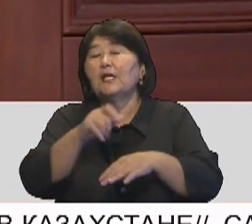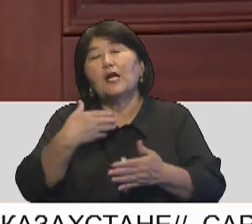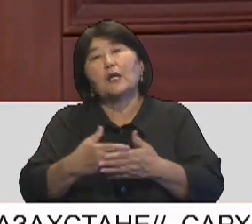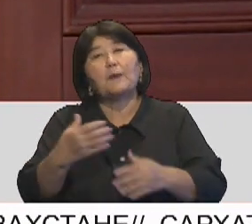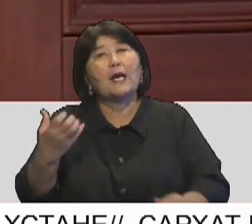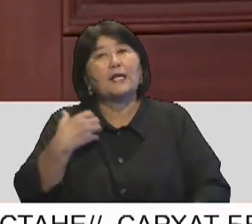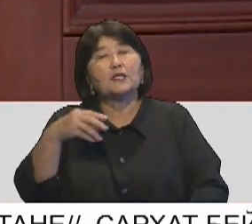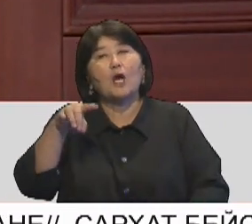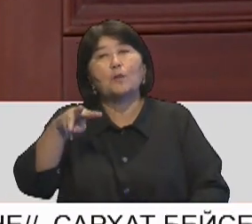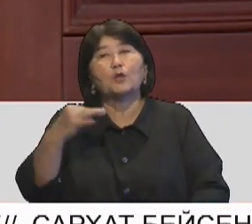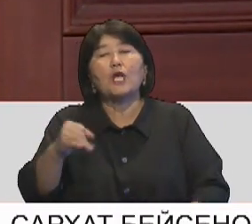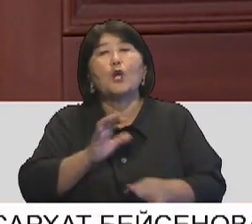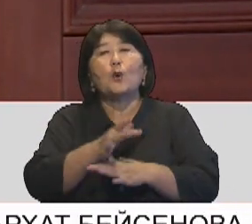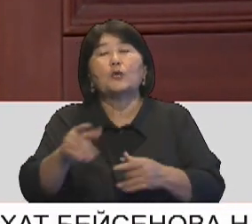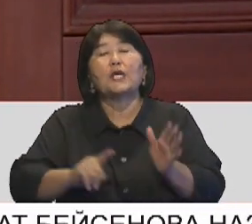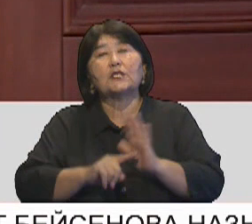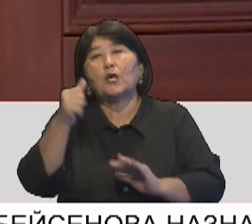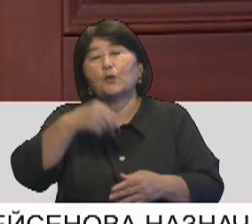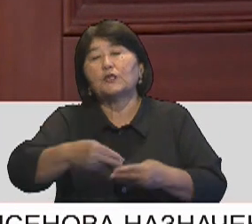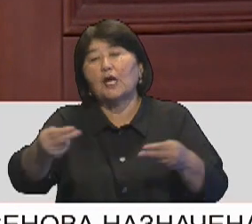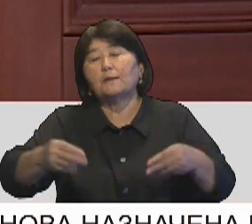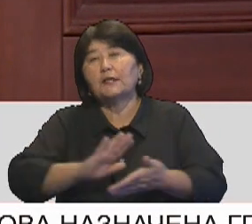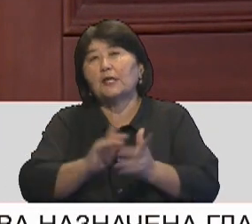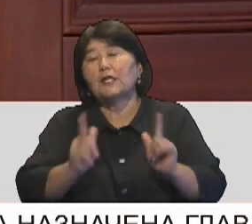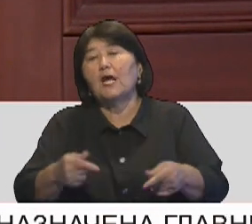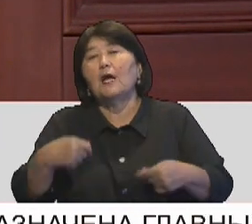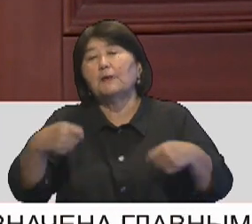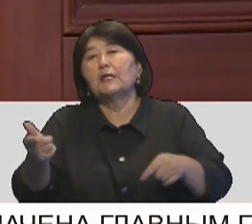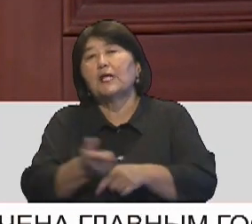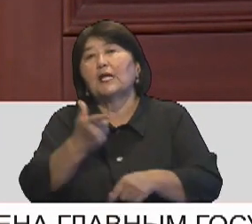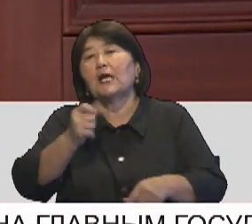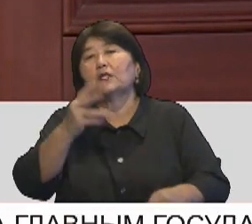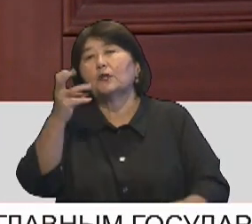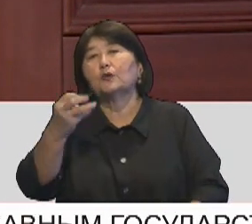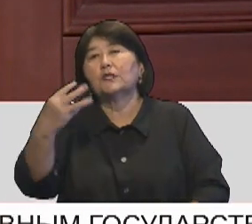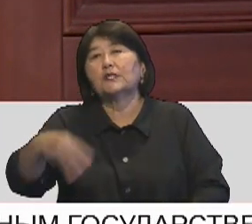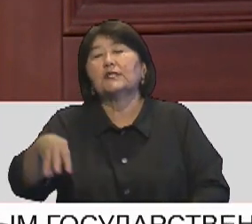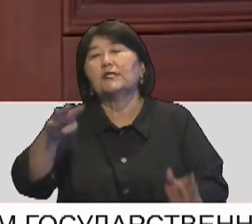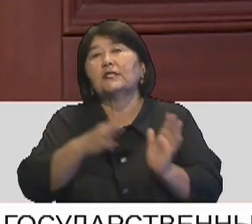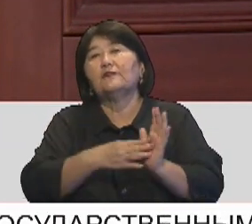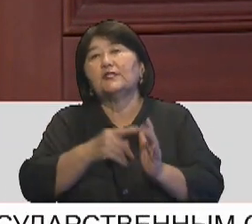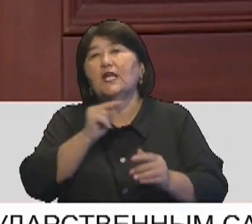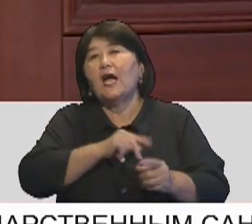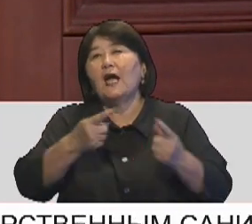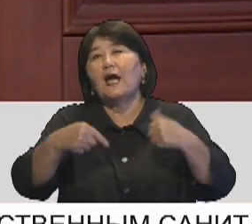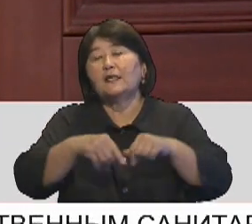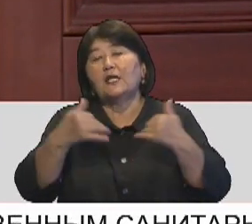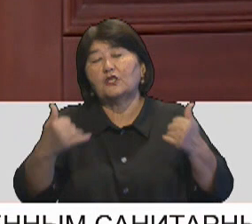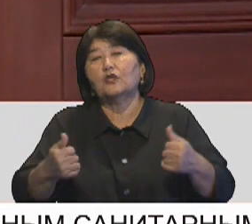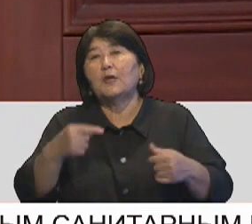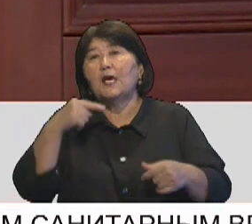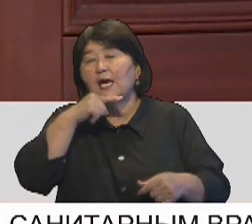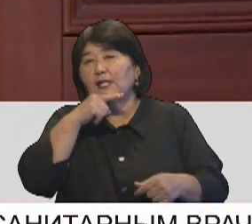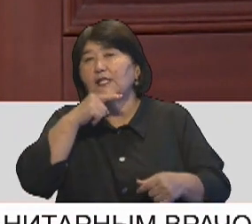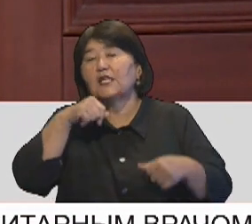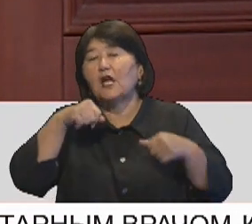казлар мунам с начала года подписал договор о продаже газа с 339 организациями и теперь ограничивая